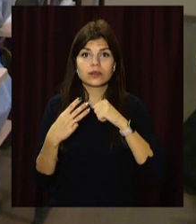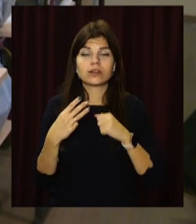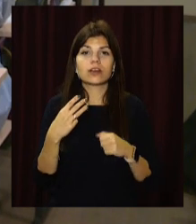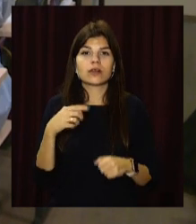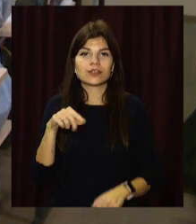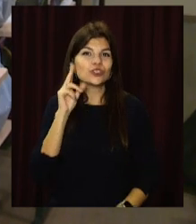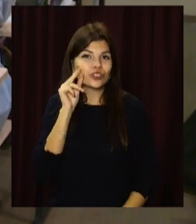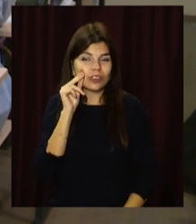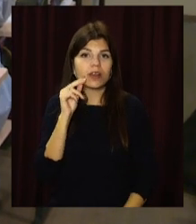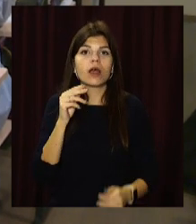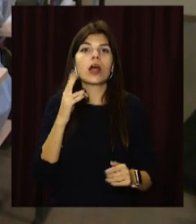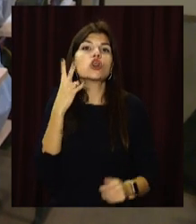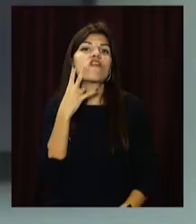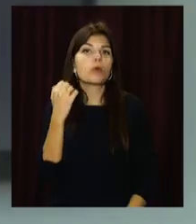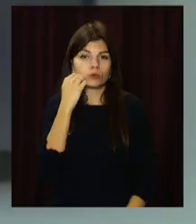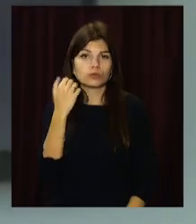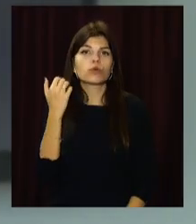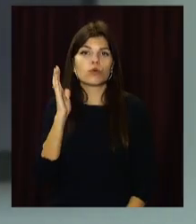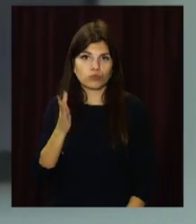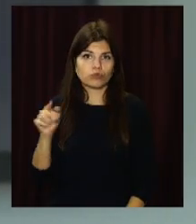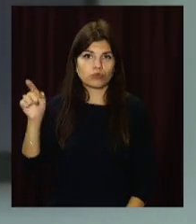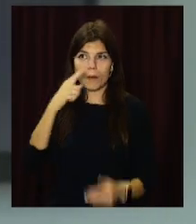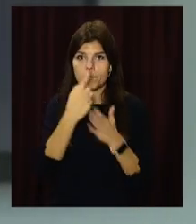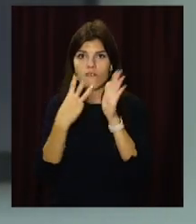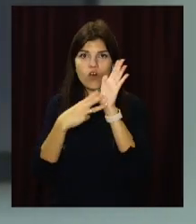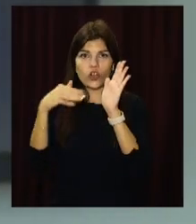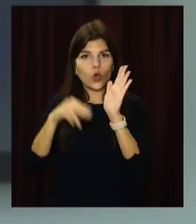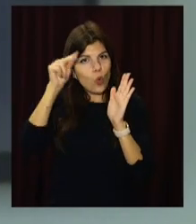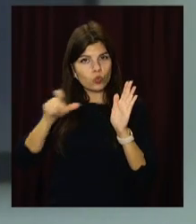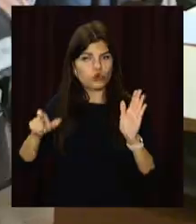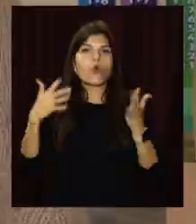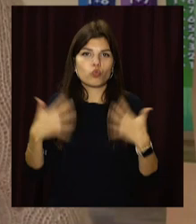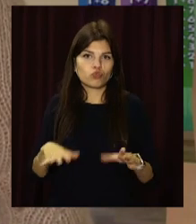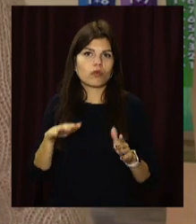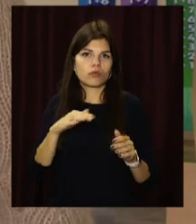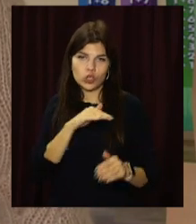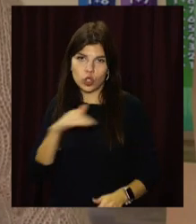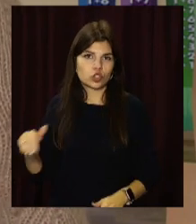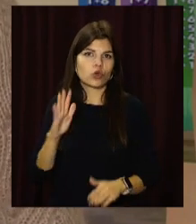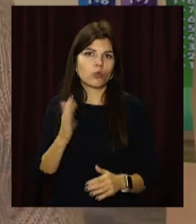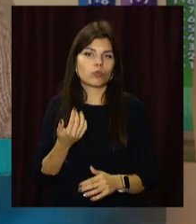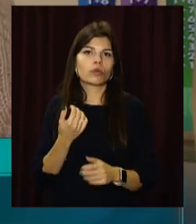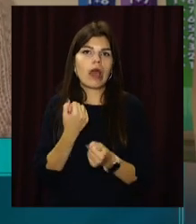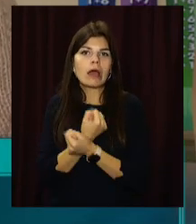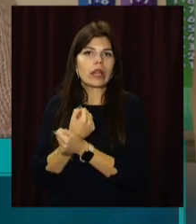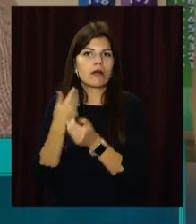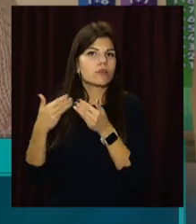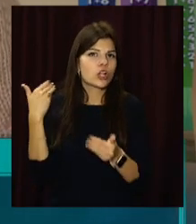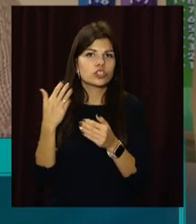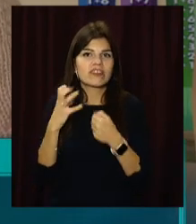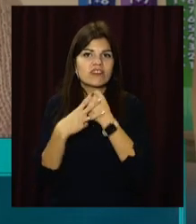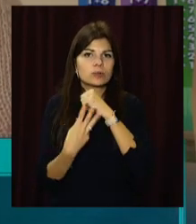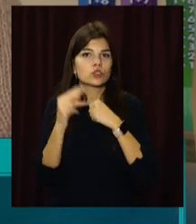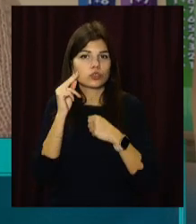шкіл Новомосковська, де навчаються понад 8 тисяч учнів. У нас ситуація епідемічно так склалася, що